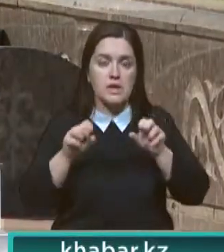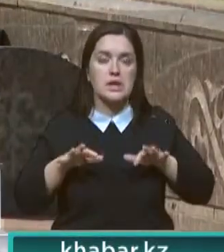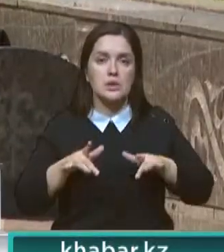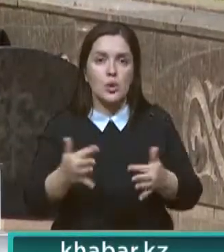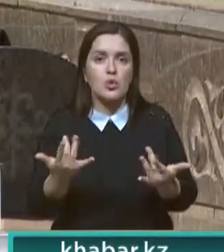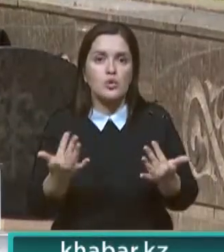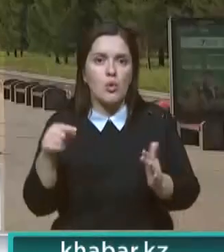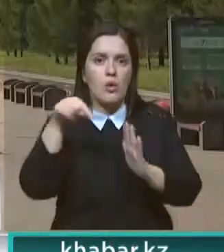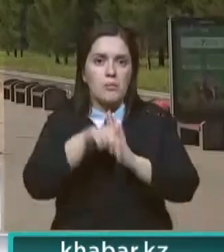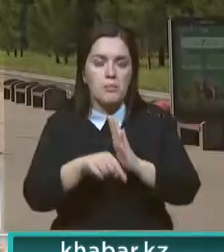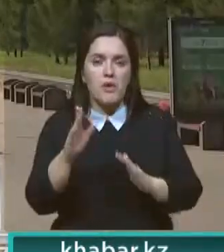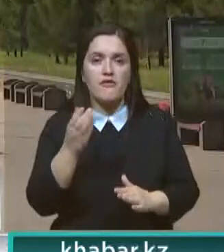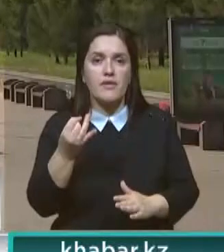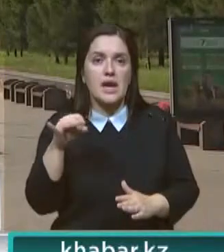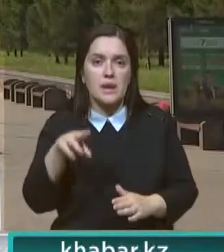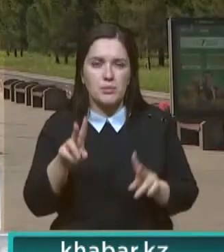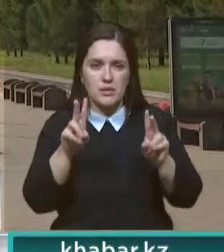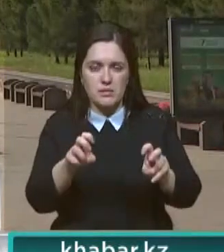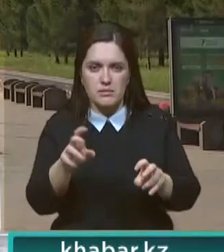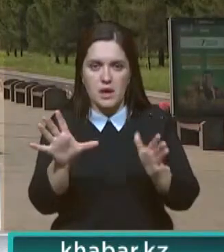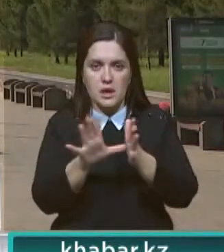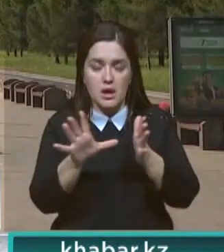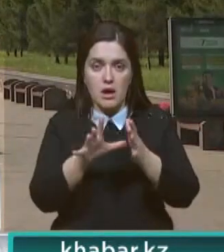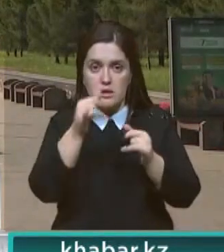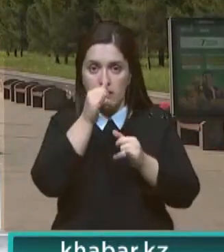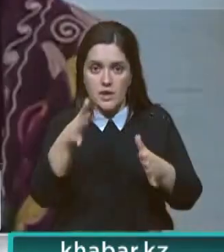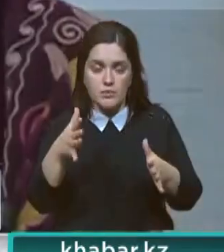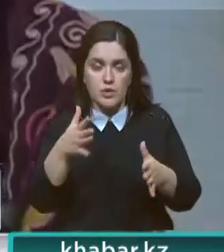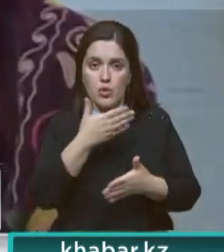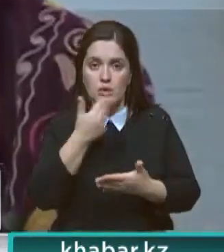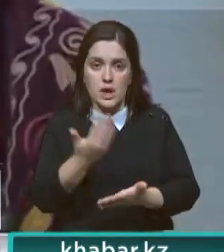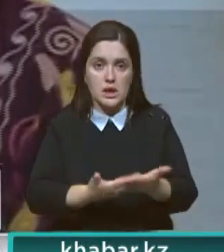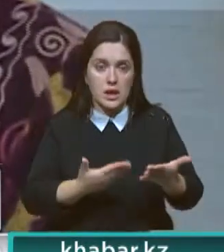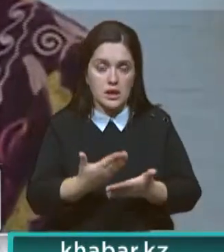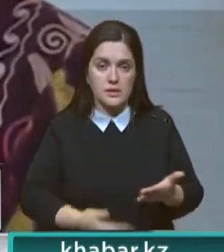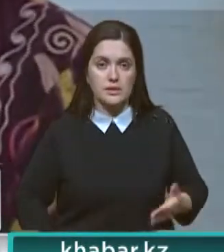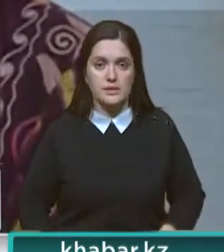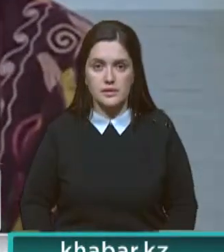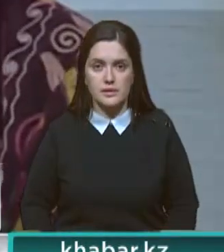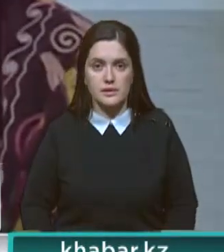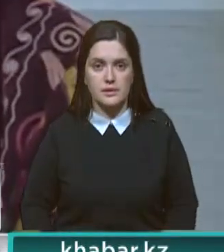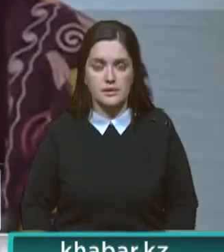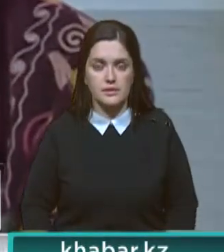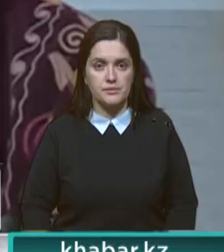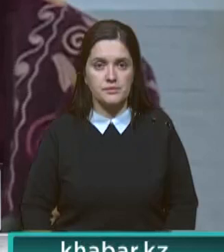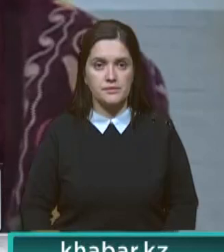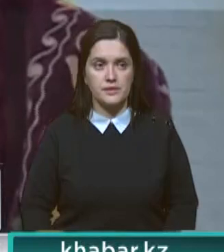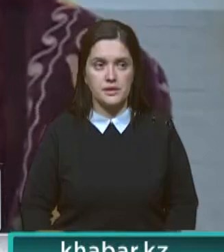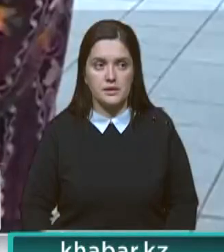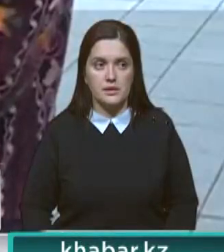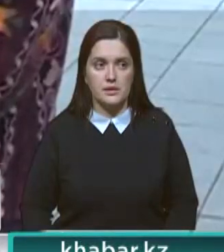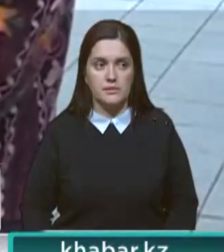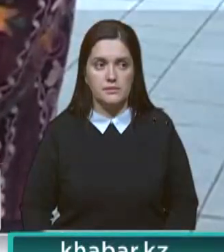сколько никотина в вейпах, невозможно. Нет методологии. По потреблению исполняют